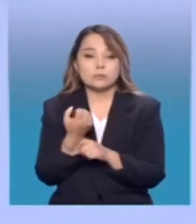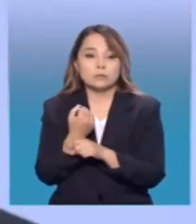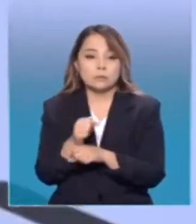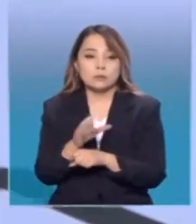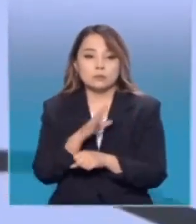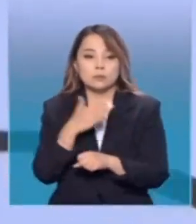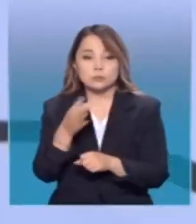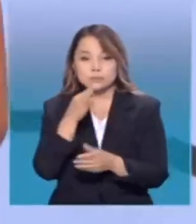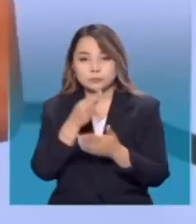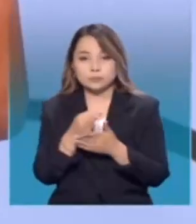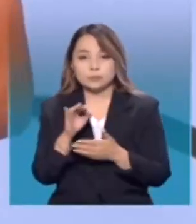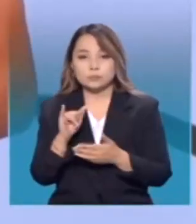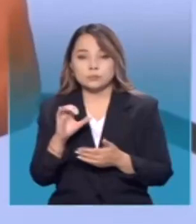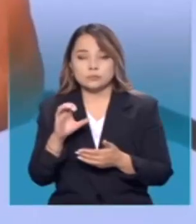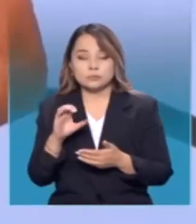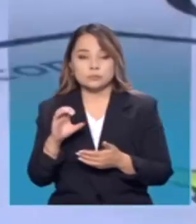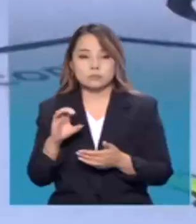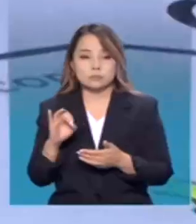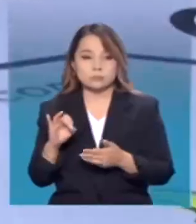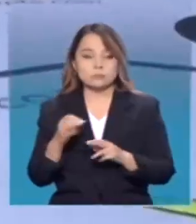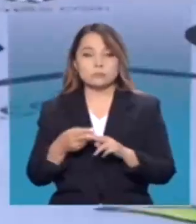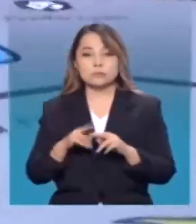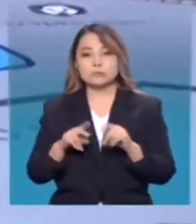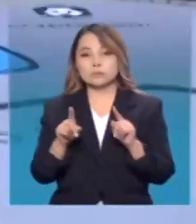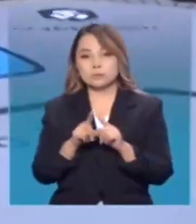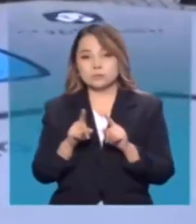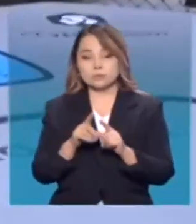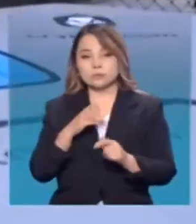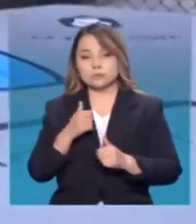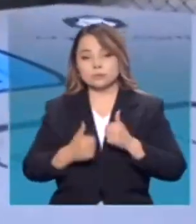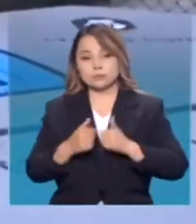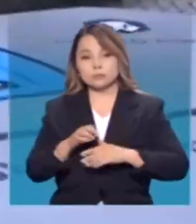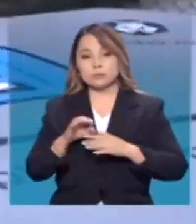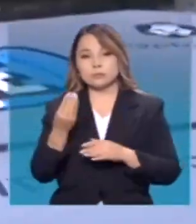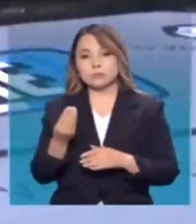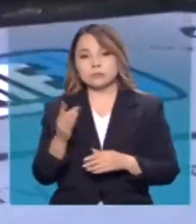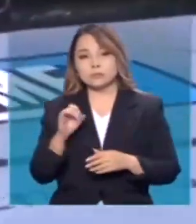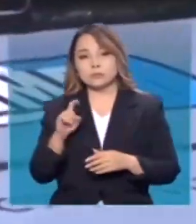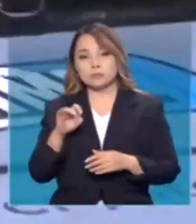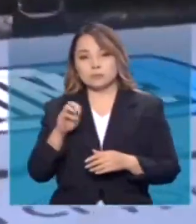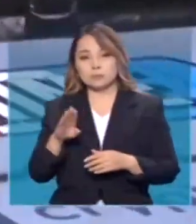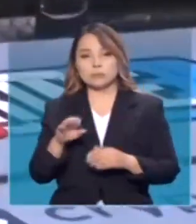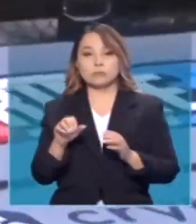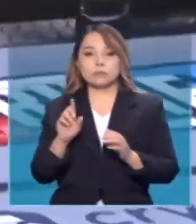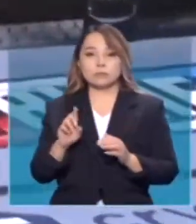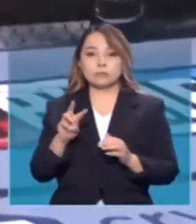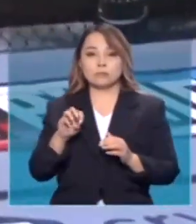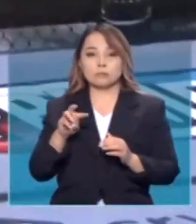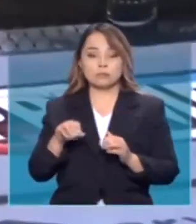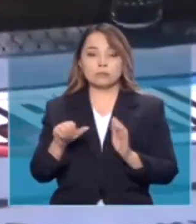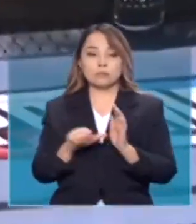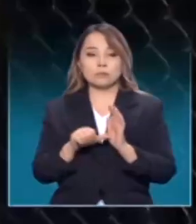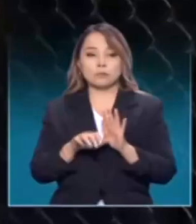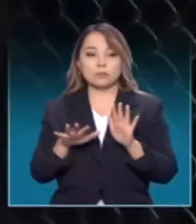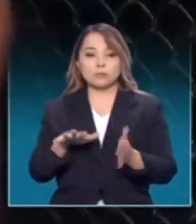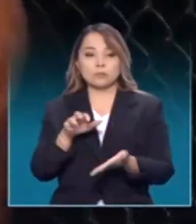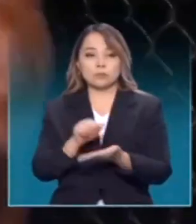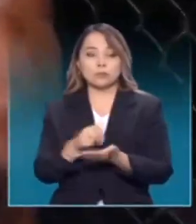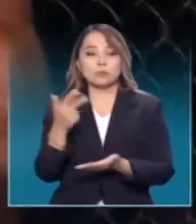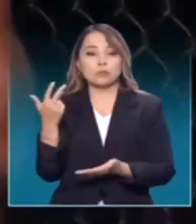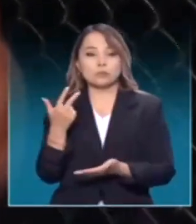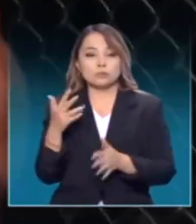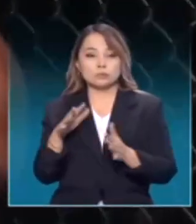жеңімпаз атанған. UFC-дің жартылай орта салмақтағы рейтингінде Шавкат Рахмонов 6-шы, Билал Мухаммад 3-ші орында тұр.